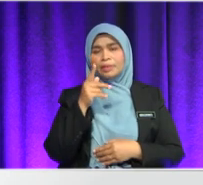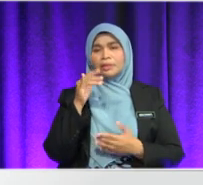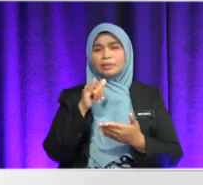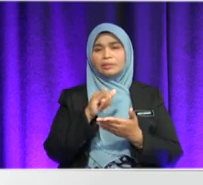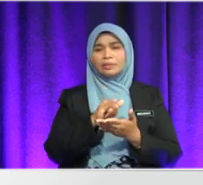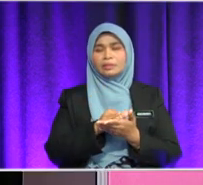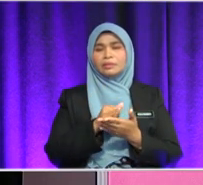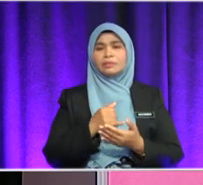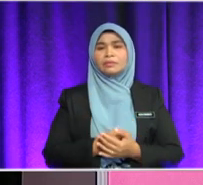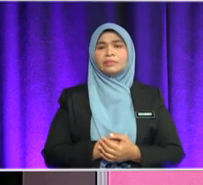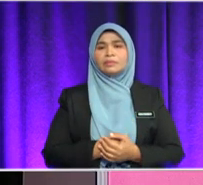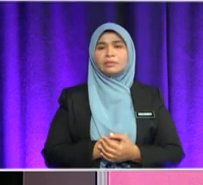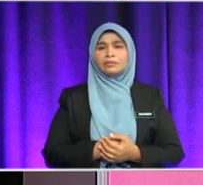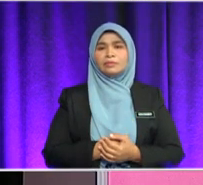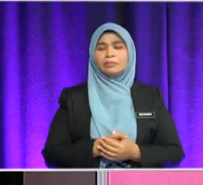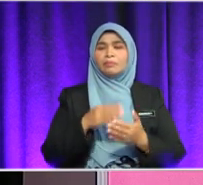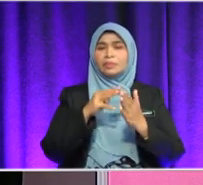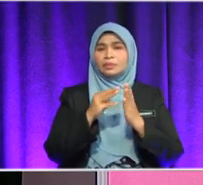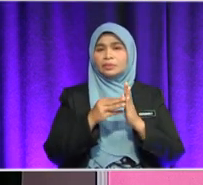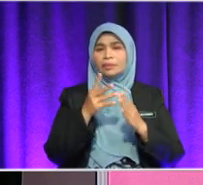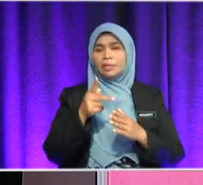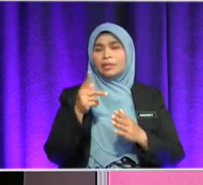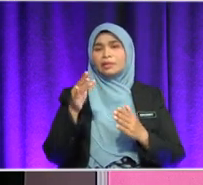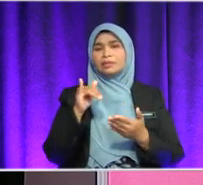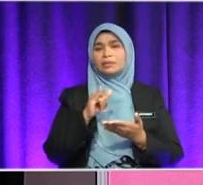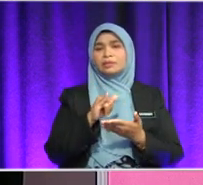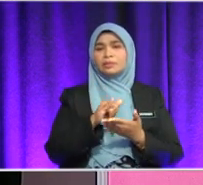dia itu telah dibuat itu membatalkan